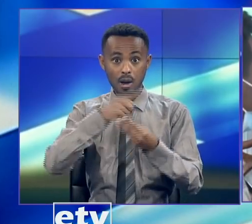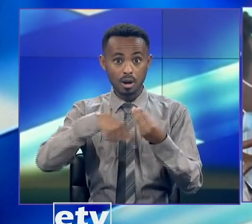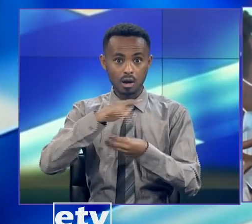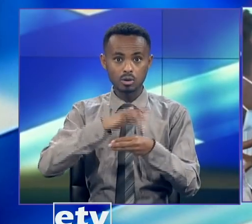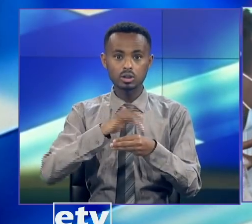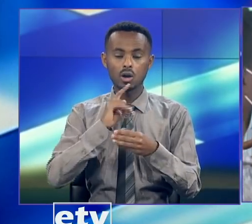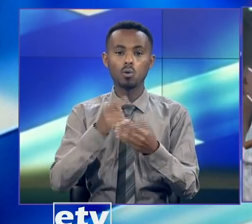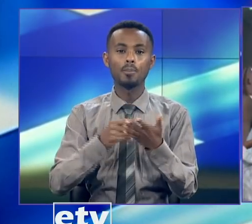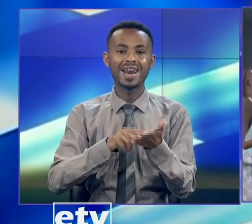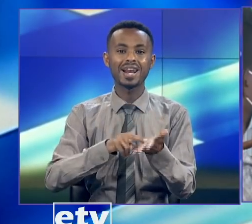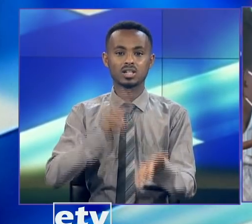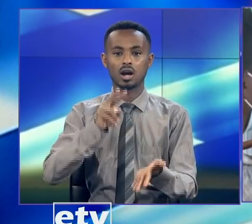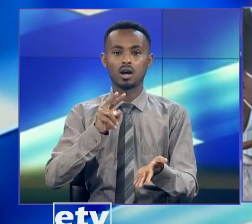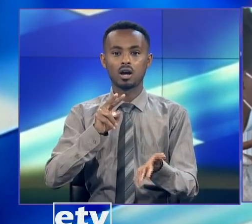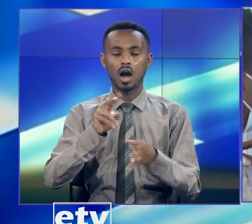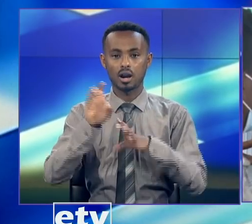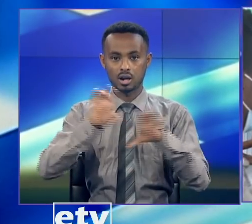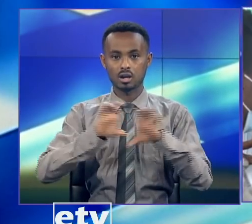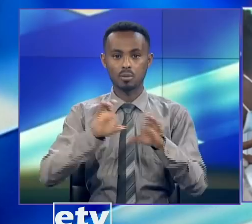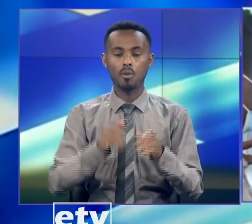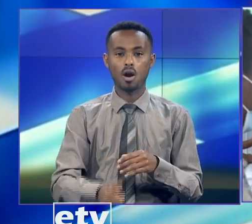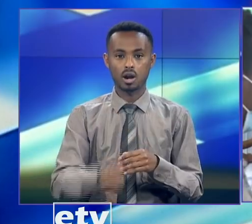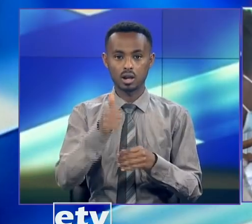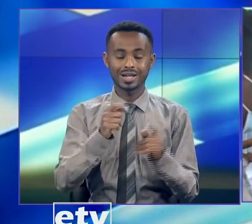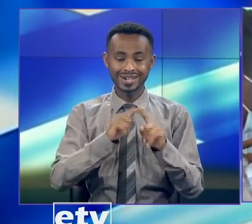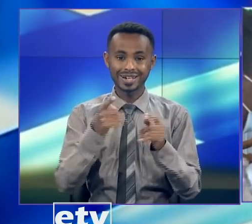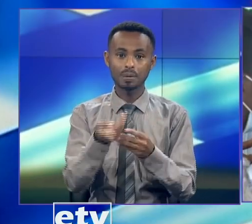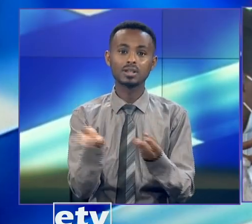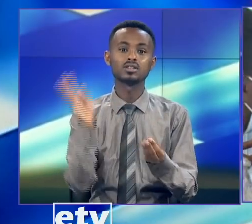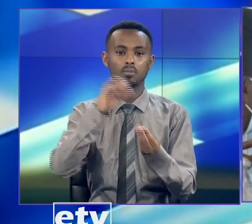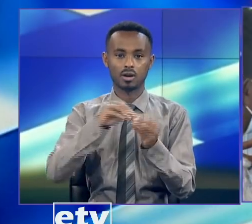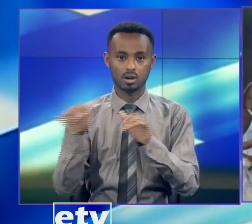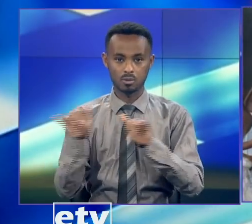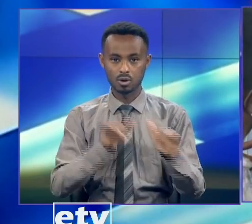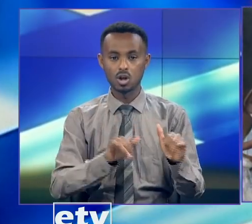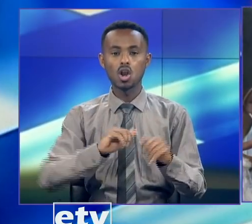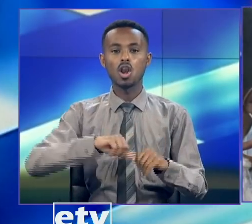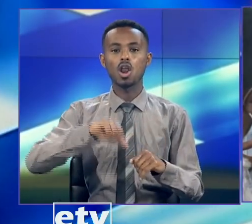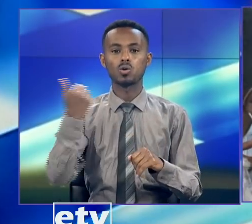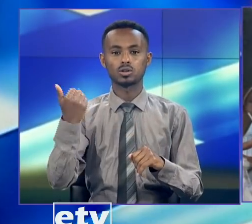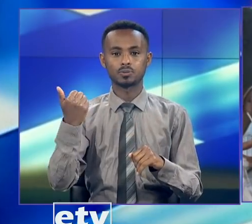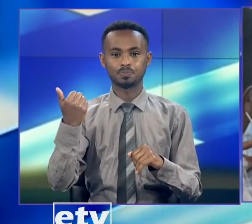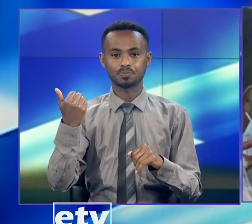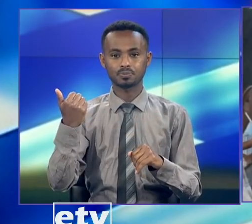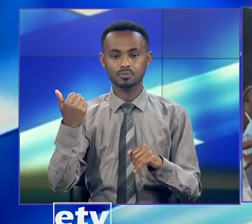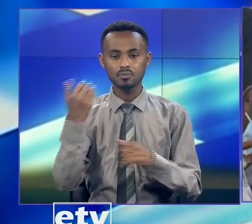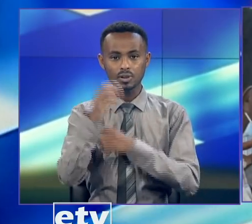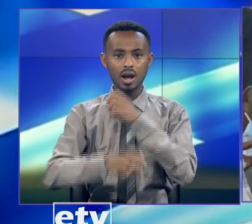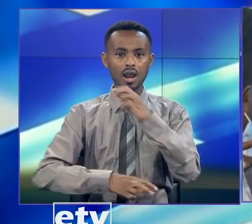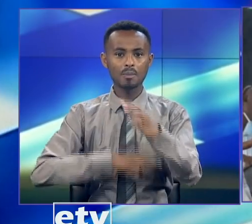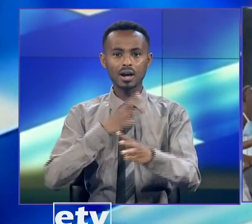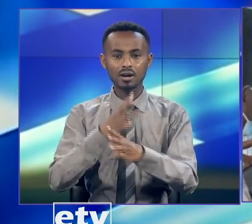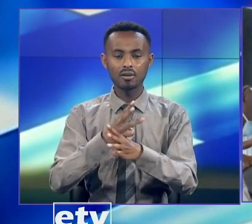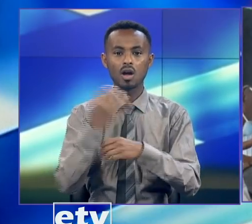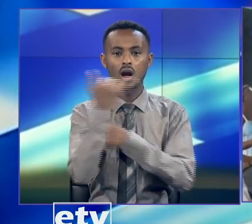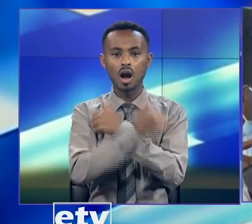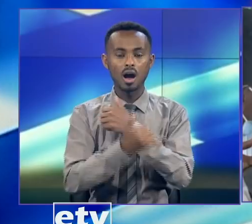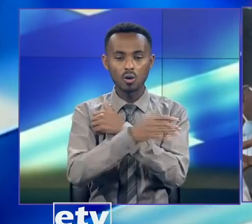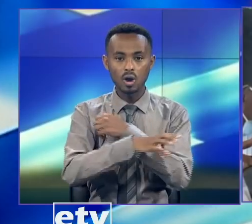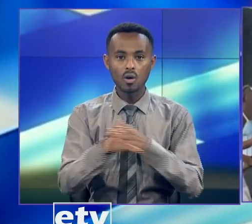አካባቢዎች ነው እንግዲህ መነሻ ያደረገው በዋናነት። ግን ከዛ በተጨማሪ ሌሎችም ዓለም አቀፋዊ